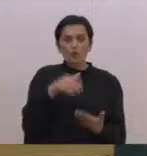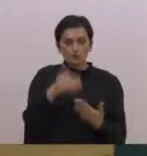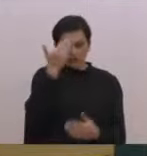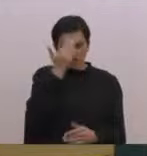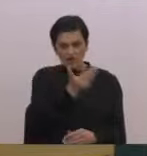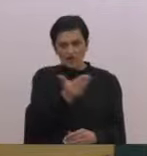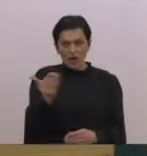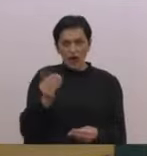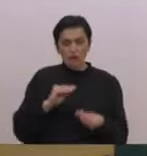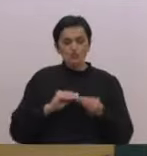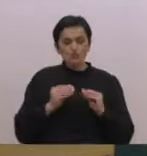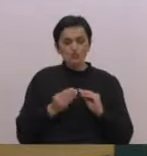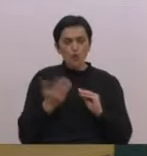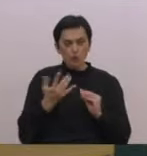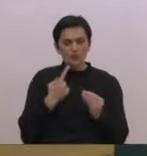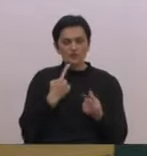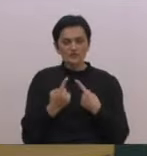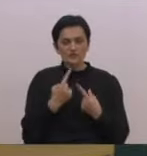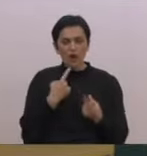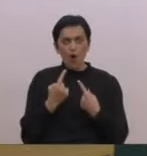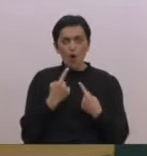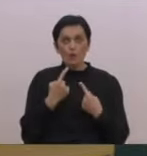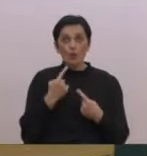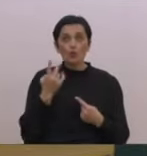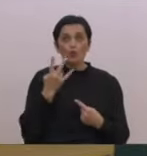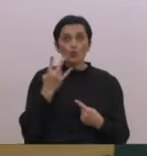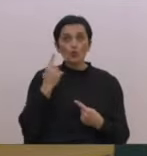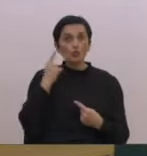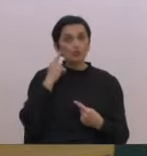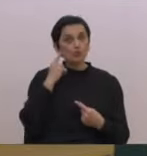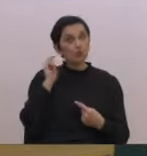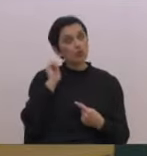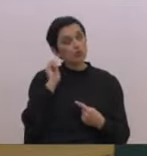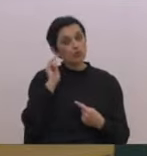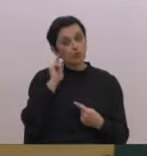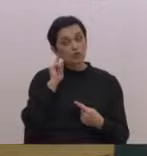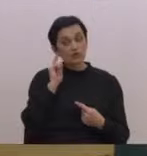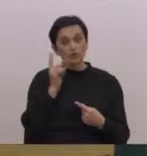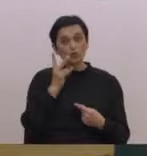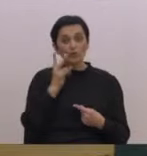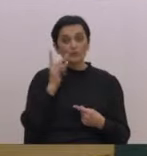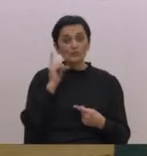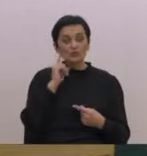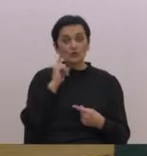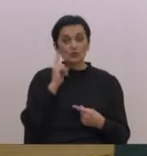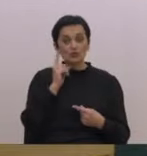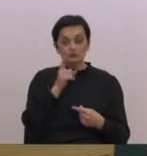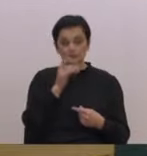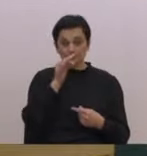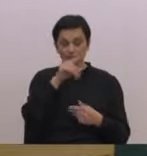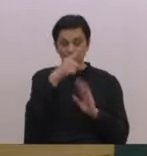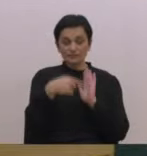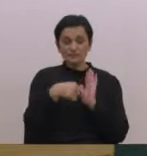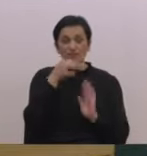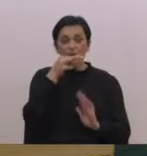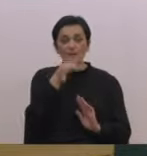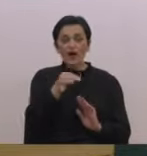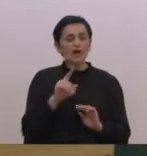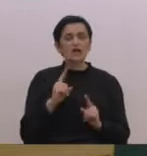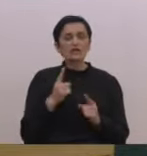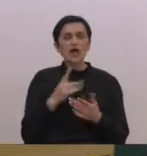იმ პრობლემებზე რომელზეც საუბრობთ ყური უნდა შეიბერტყოთ და გასცეთ ამ კითხვებზე პასუხი რატომ ხდება ისე